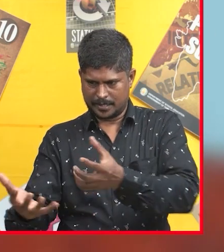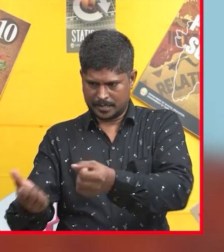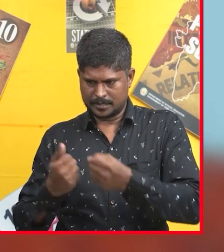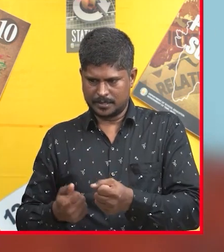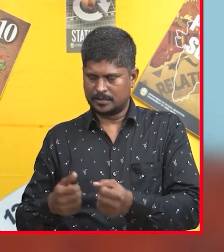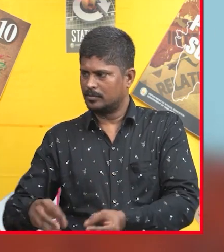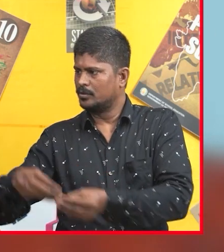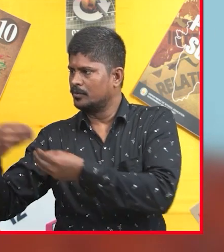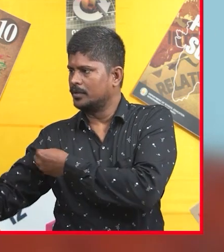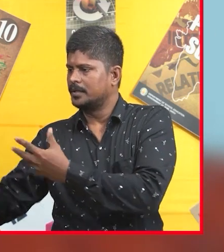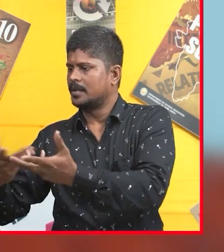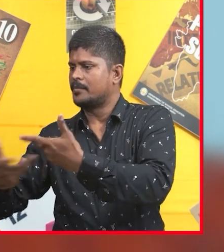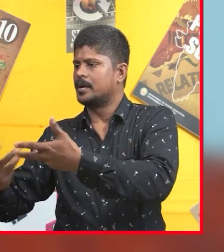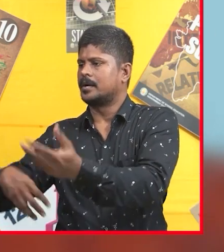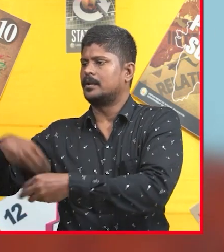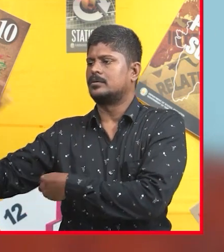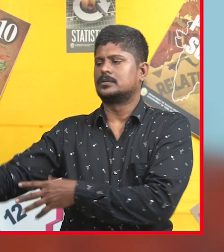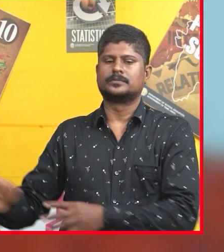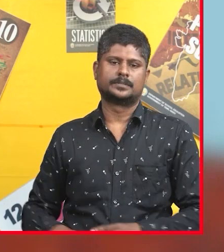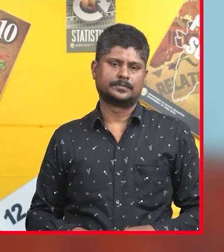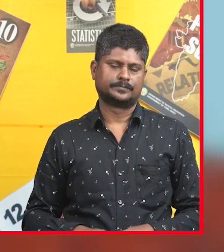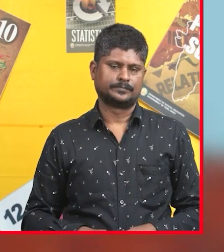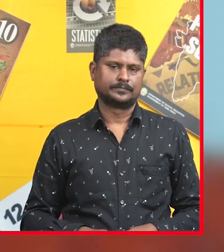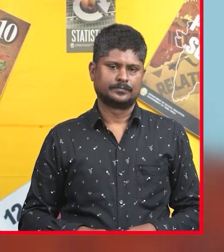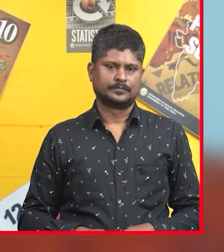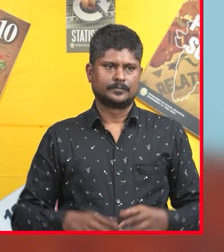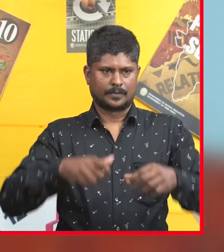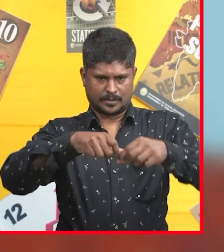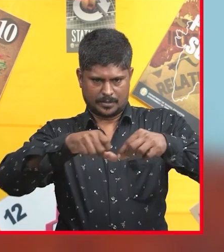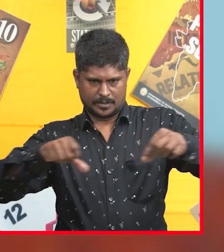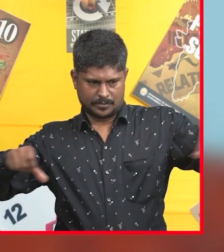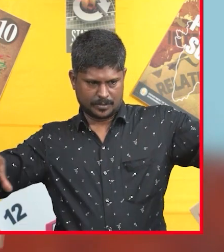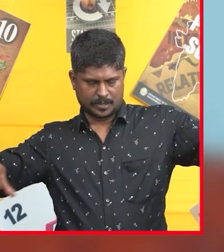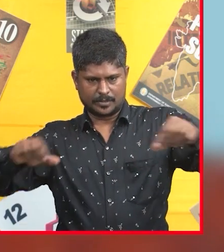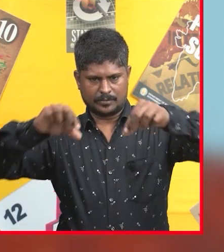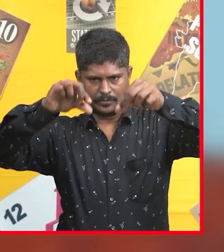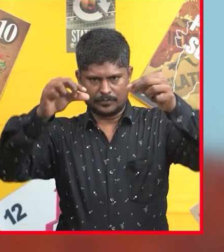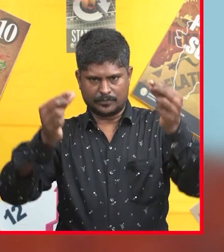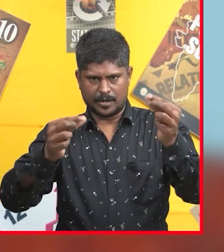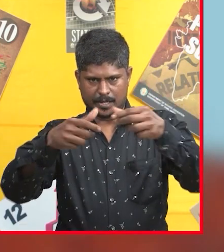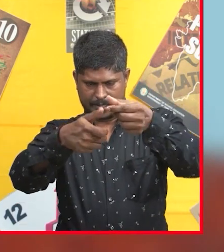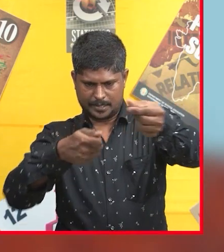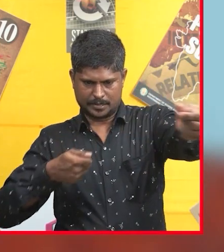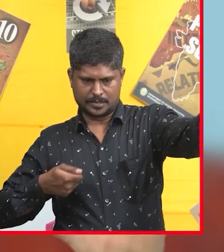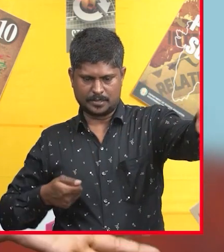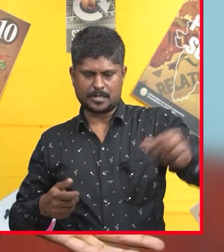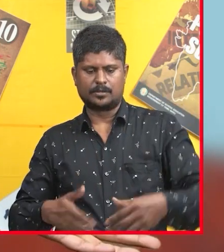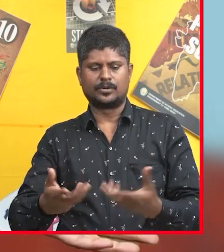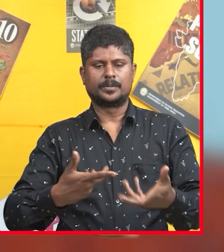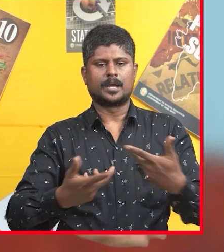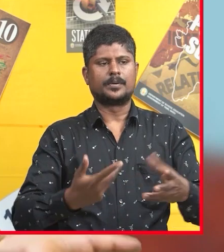அடகு வைக்கிறான். சரிங்களா, வீட்டுல இரும்பினால் செய்த பழைய வாளை அடகு வைக்கிறான். அந்த